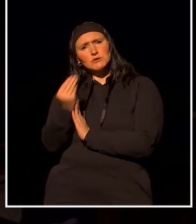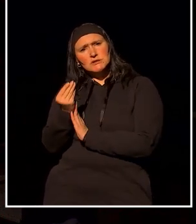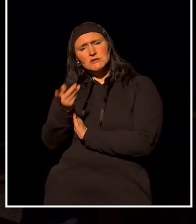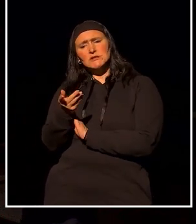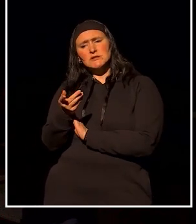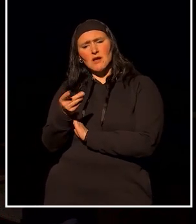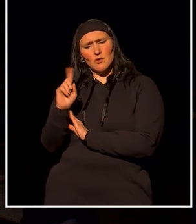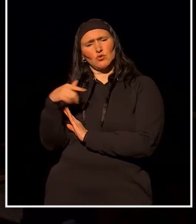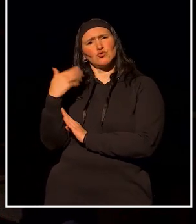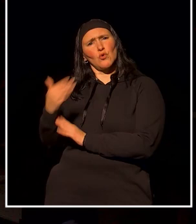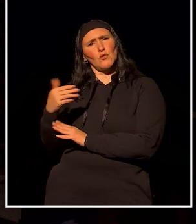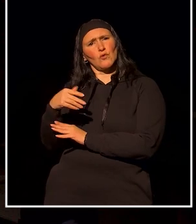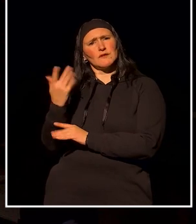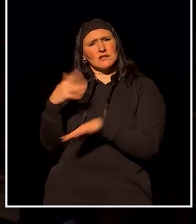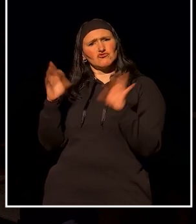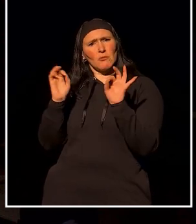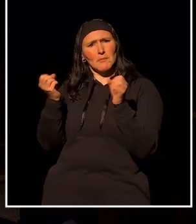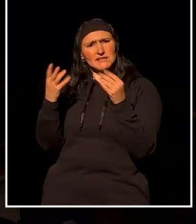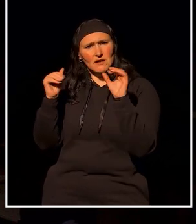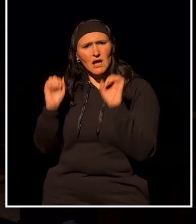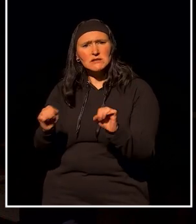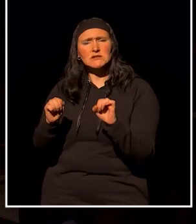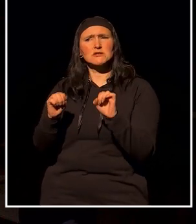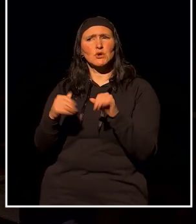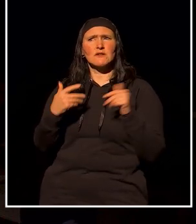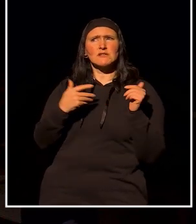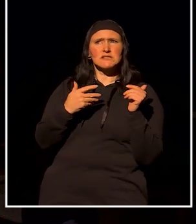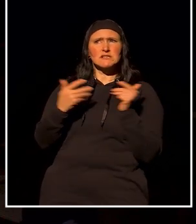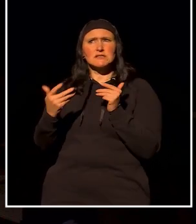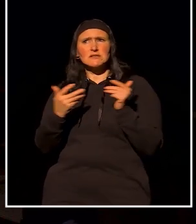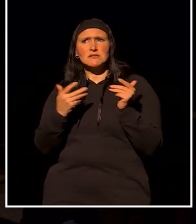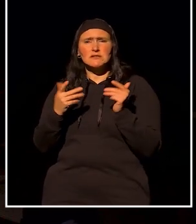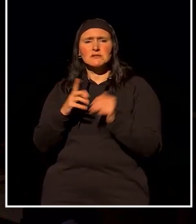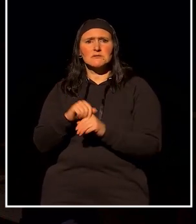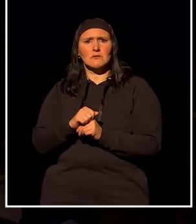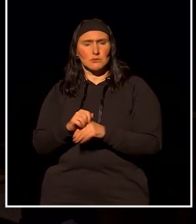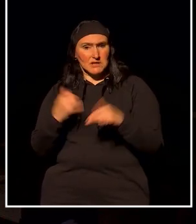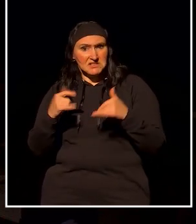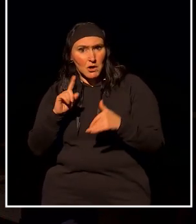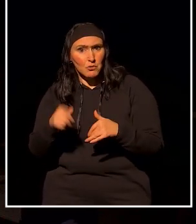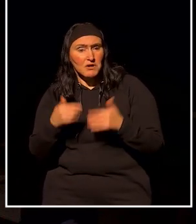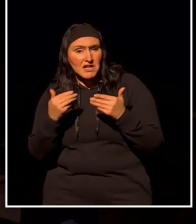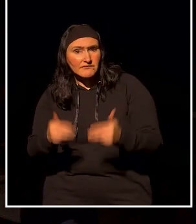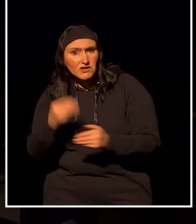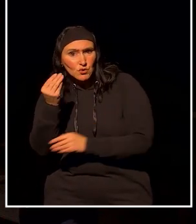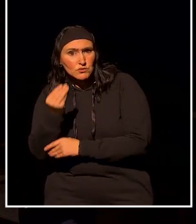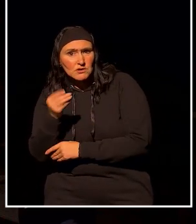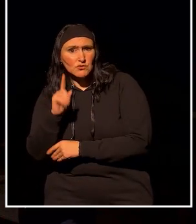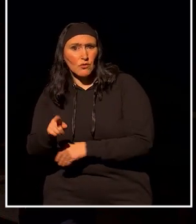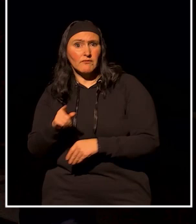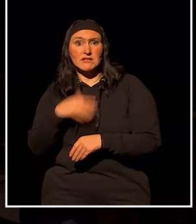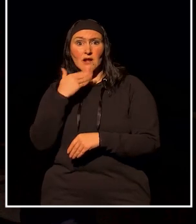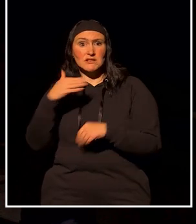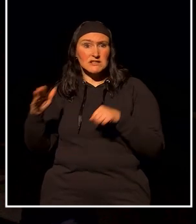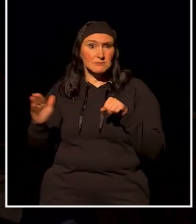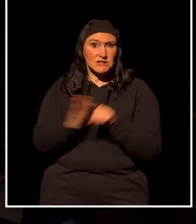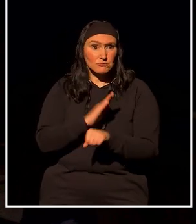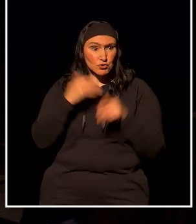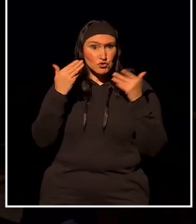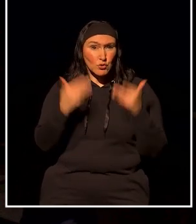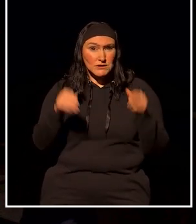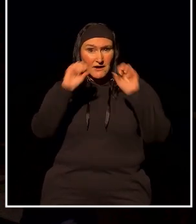sagt, den Schrecken des Antisemitismus in dieser Gestalt, in